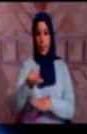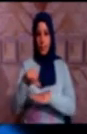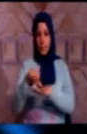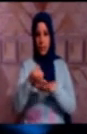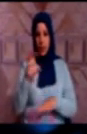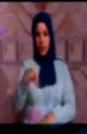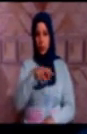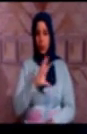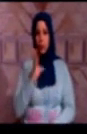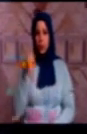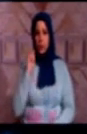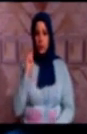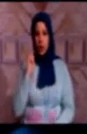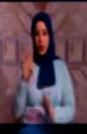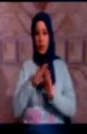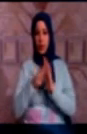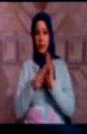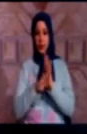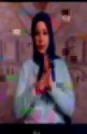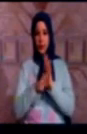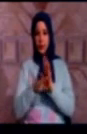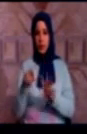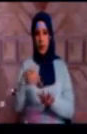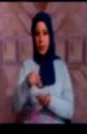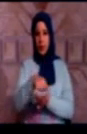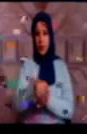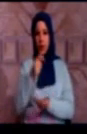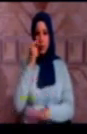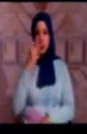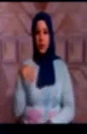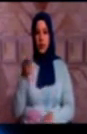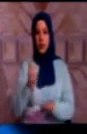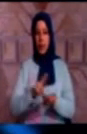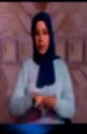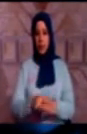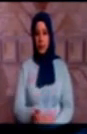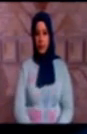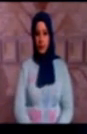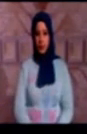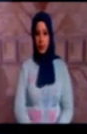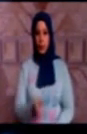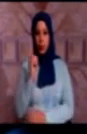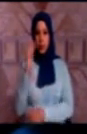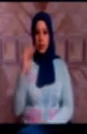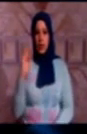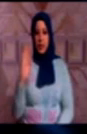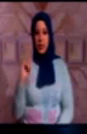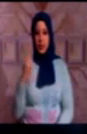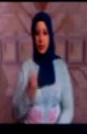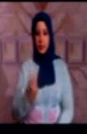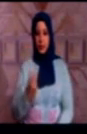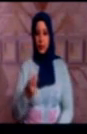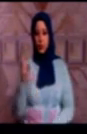وزاره بتحدد على عدد الجهات وعدد الموظفين اللي هم يعني هو السؤال هنا يعني